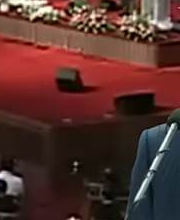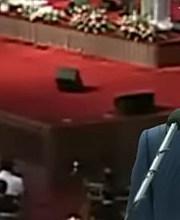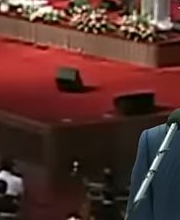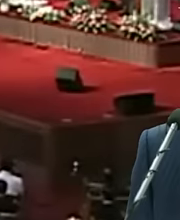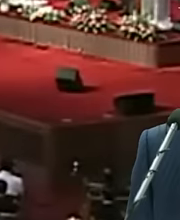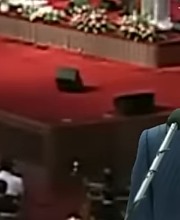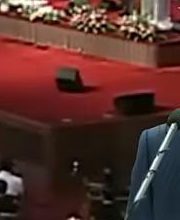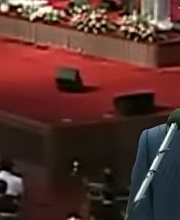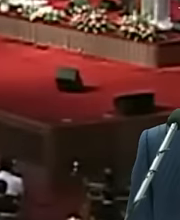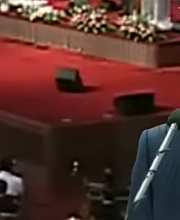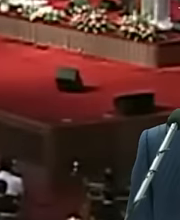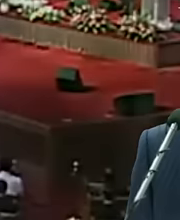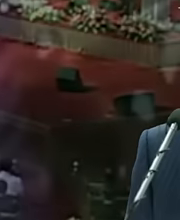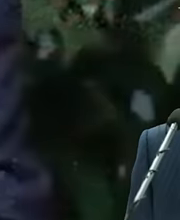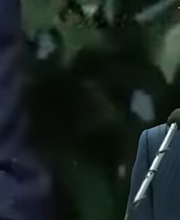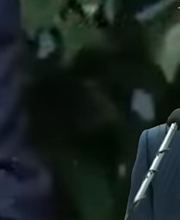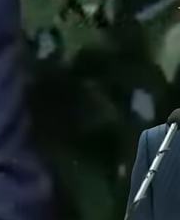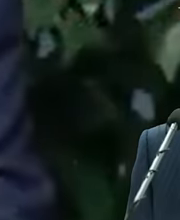할렐루야.